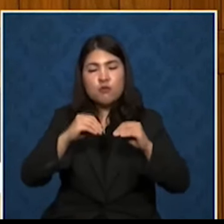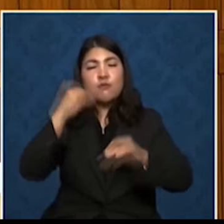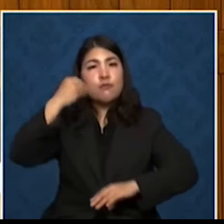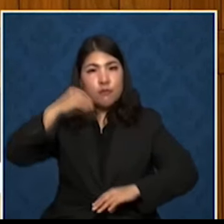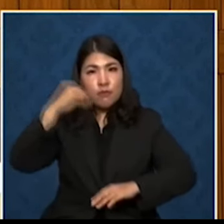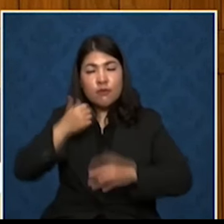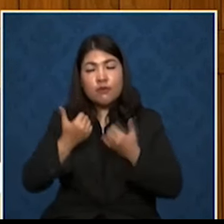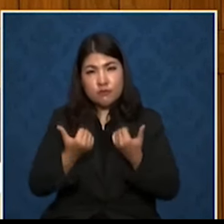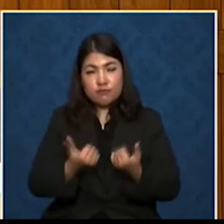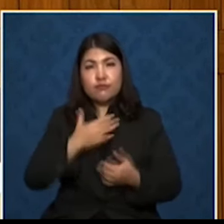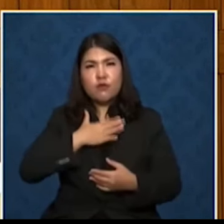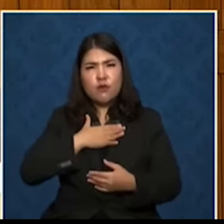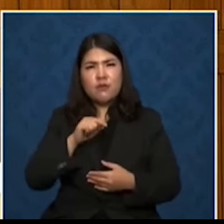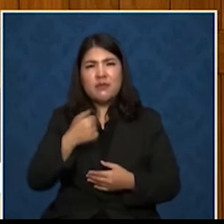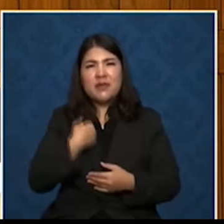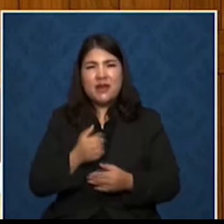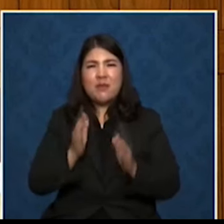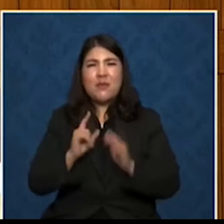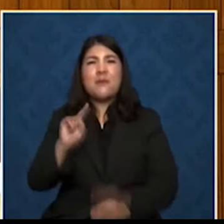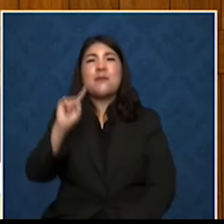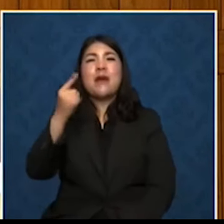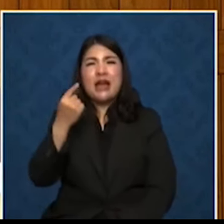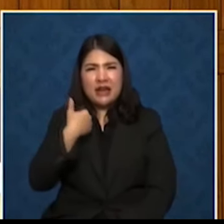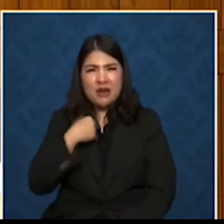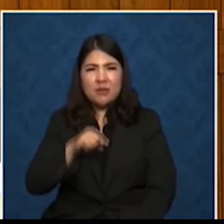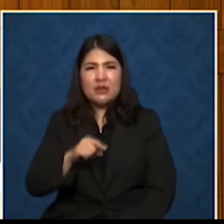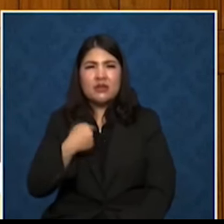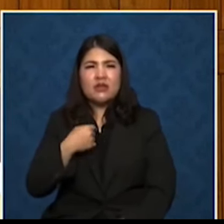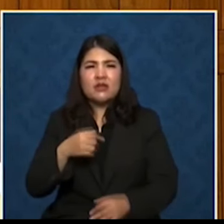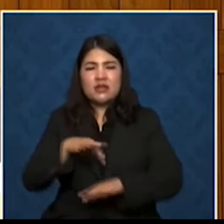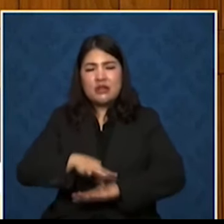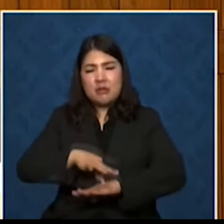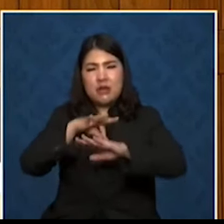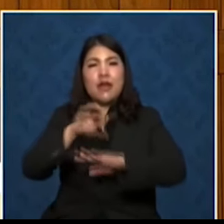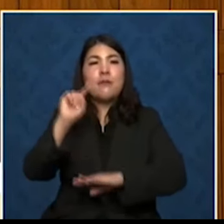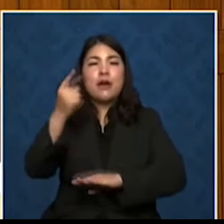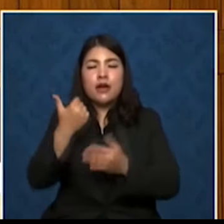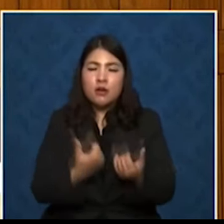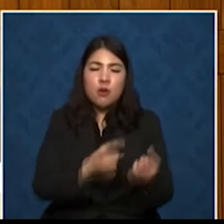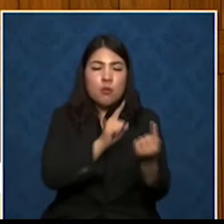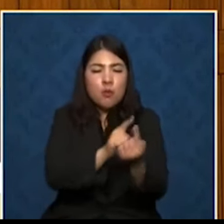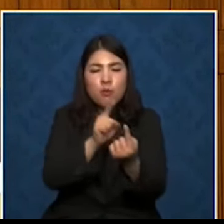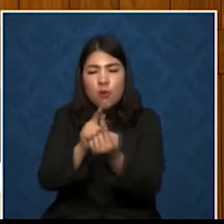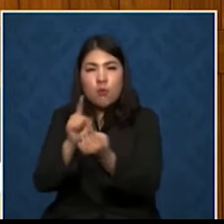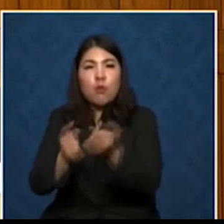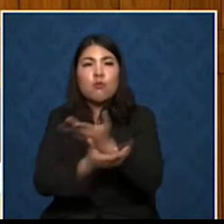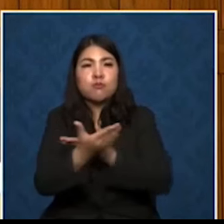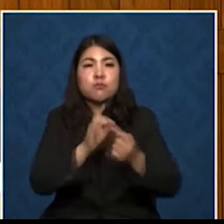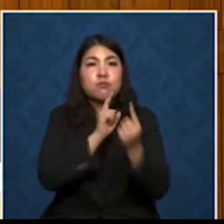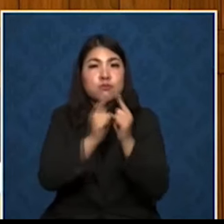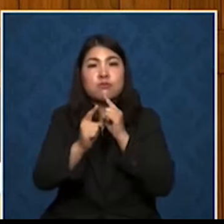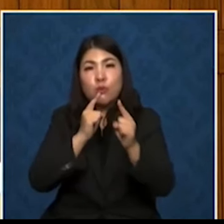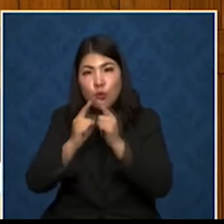เราเองเรากเป็้ให่เป็ผู้นำที่เพรับการเข้าข estokom ược Recนการไปพบปาพลูคุยแล้วก็ไป